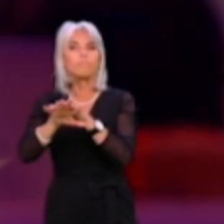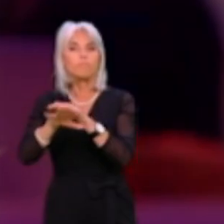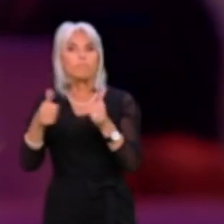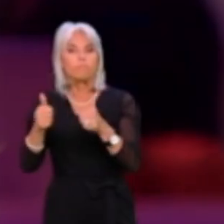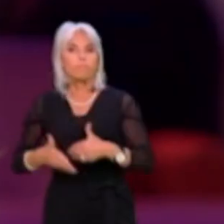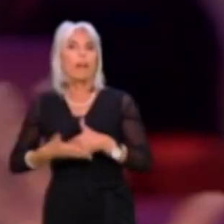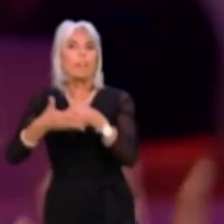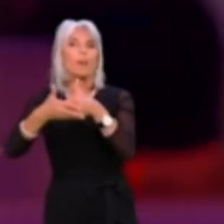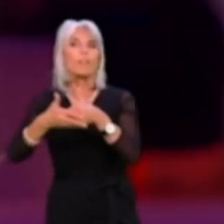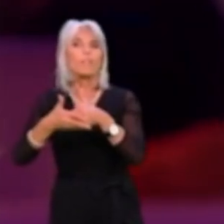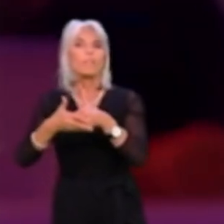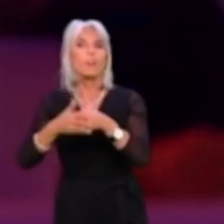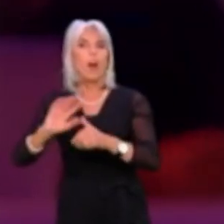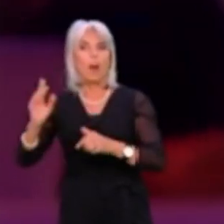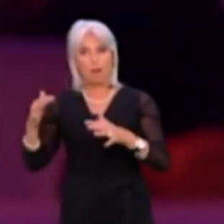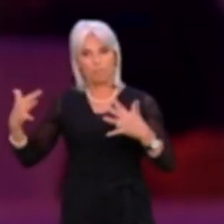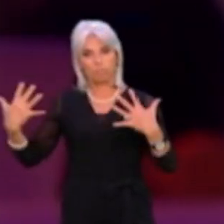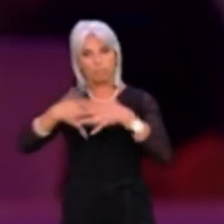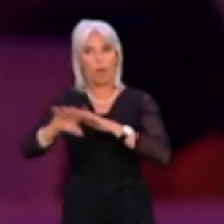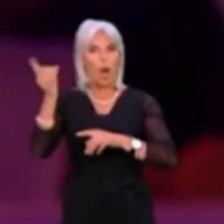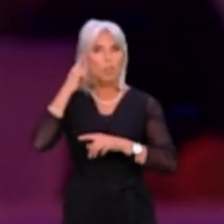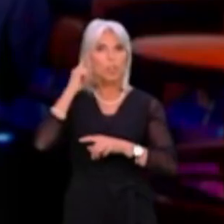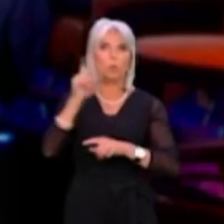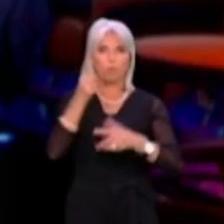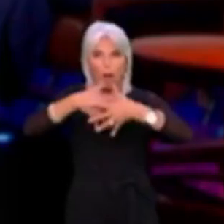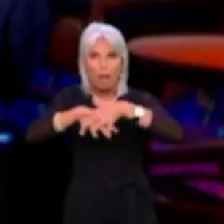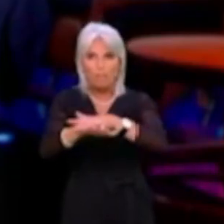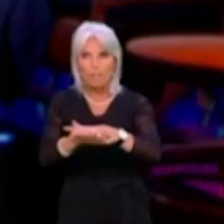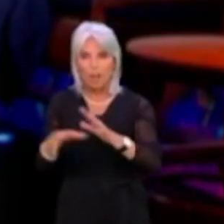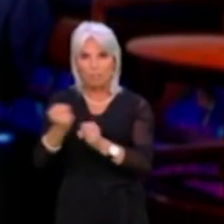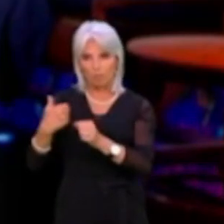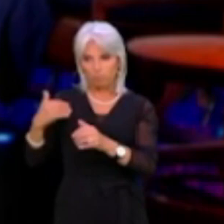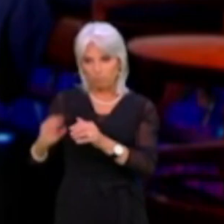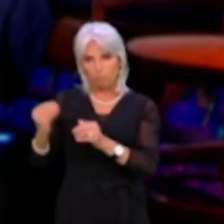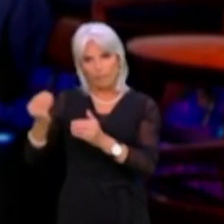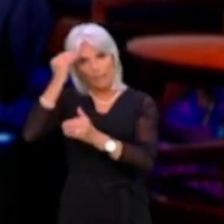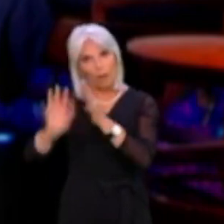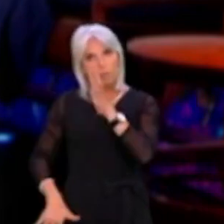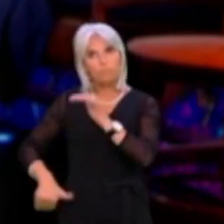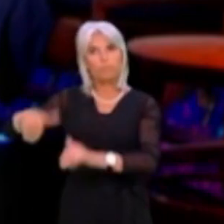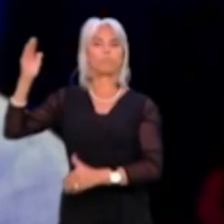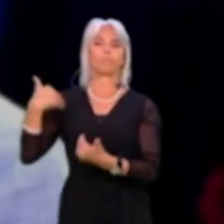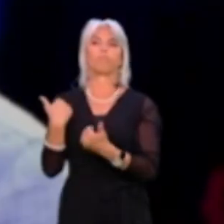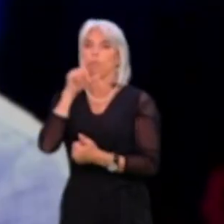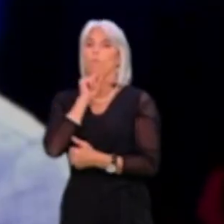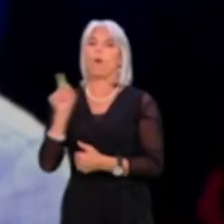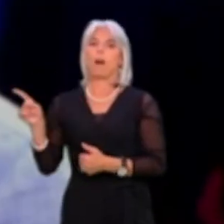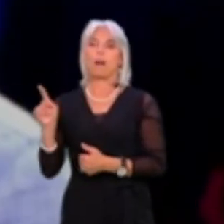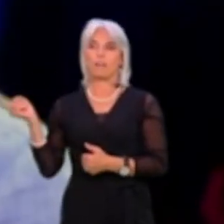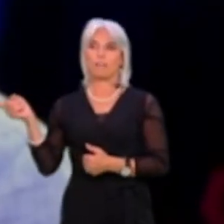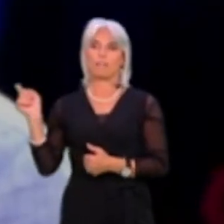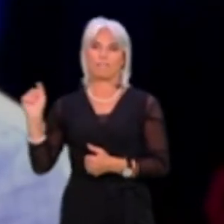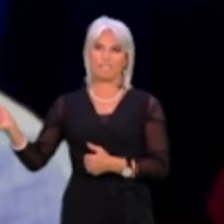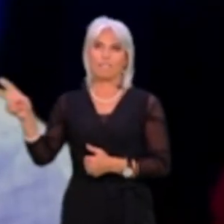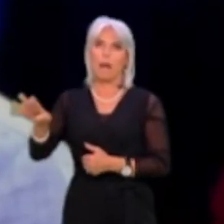d'être aussi parmi ceux qui entendaient très bien et en même temps de pouvoir t'intégrer comme ça pendant toute ta scolarité. Et je crois aussi d'une maman